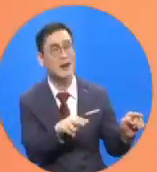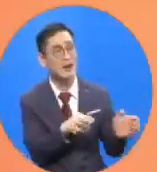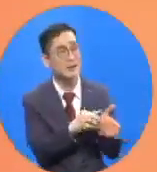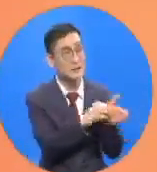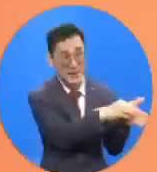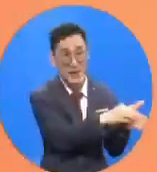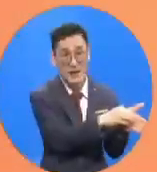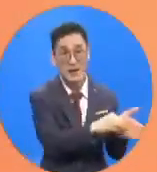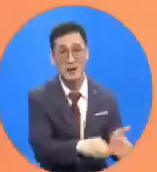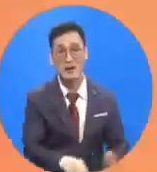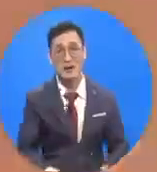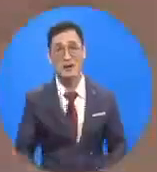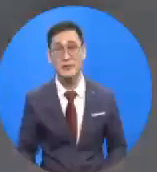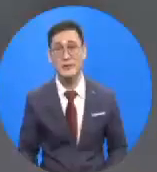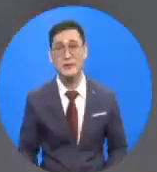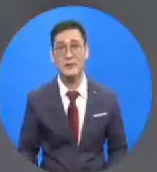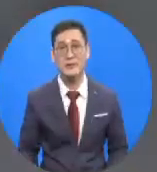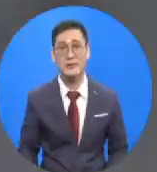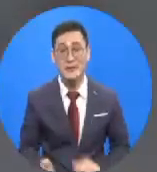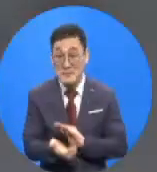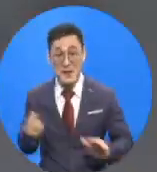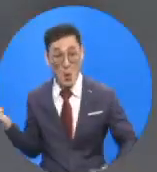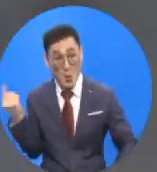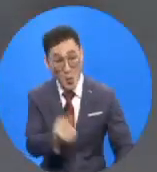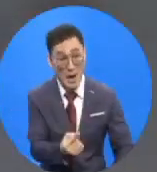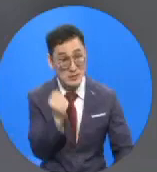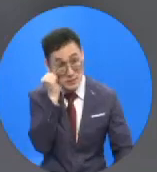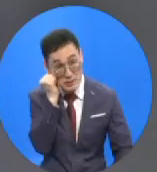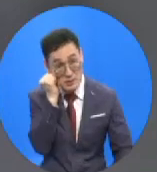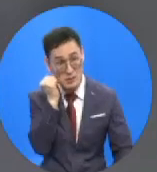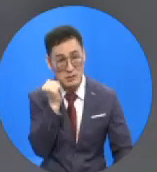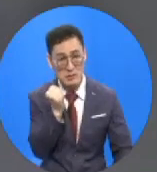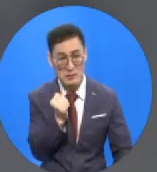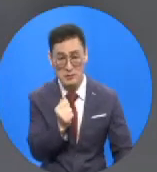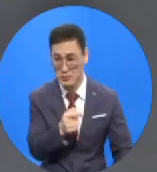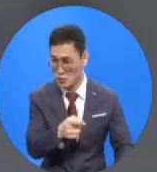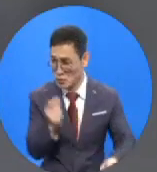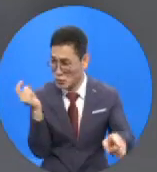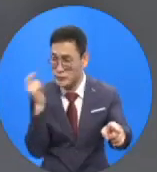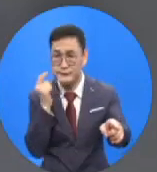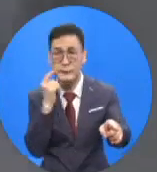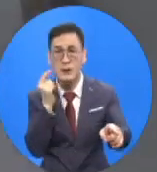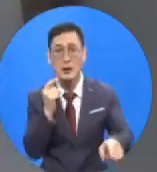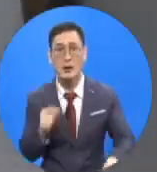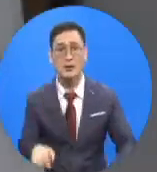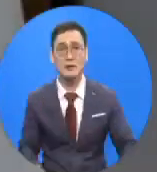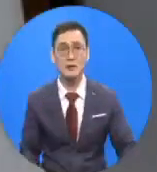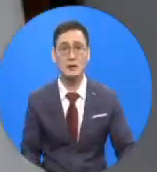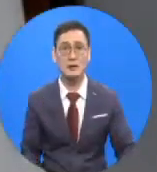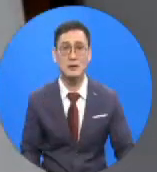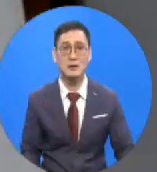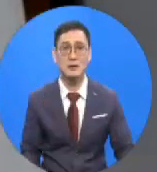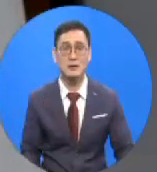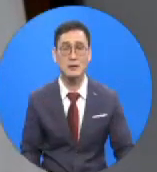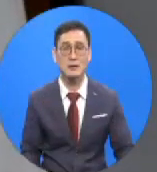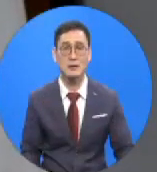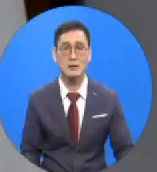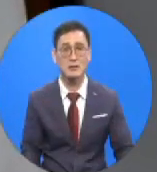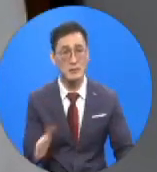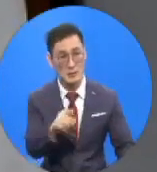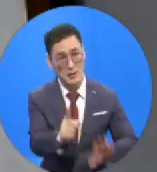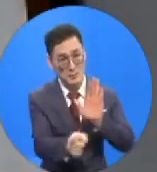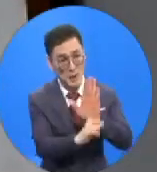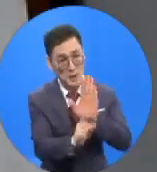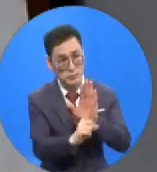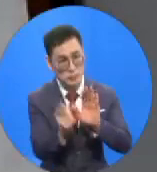그런게 아니고 예 그렇게 아파 테 이 항의를 한 겁니다 또 우리는 가서 시내를 시끄럽게 한 적이 없는데 왜 이런 방을